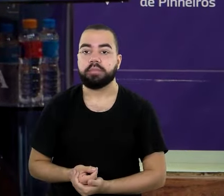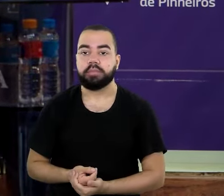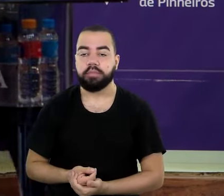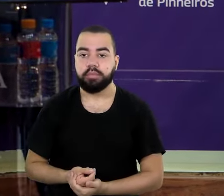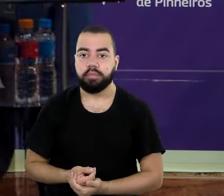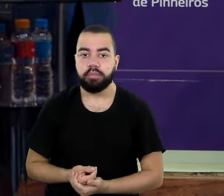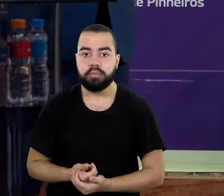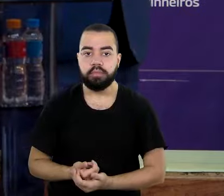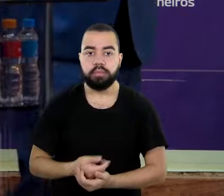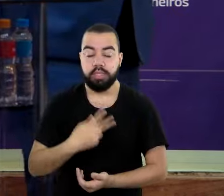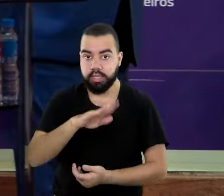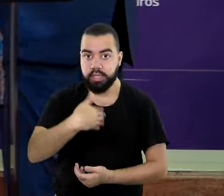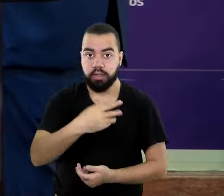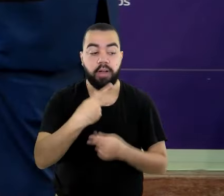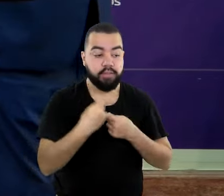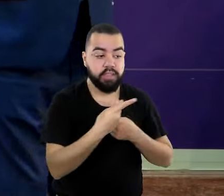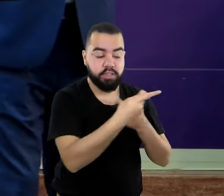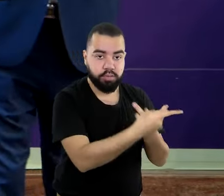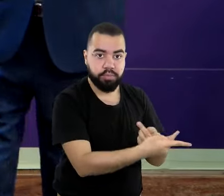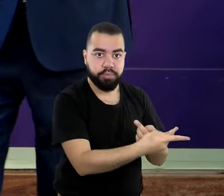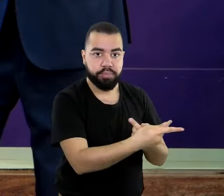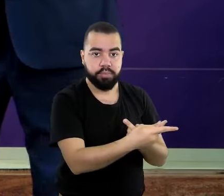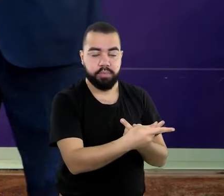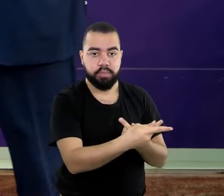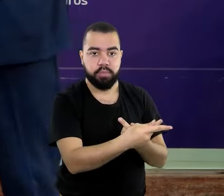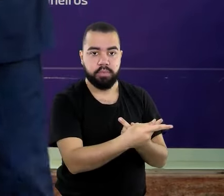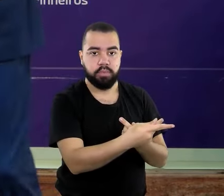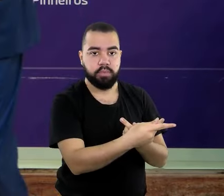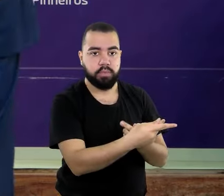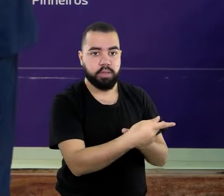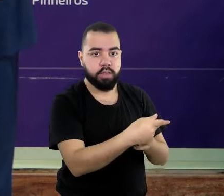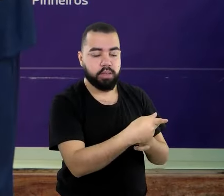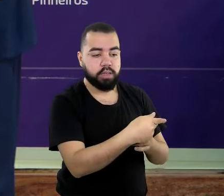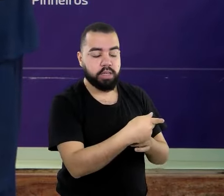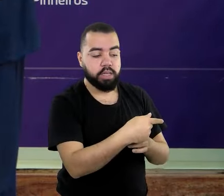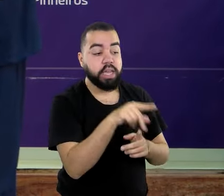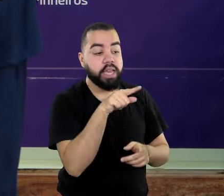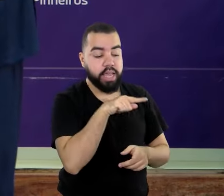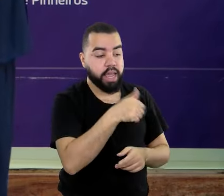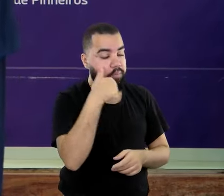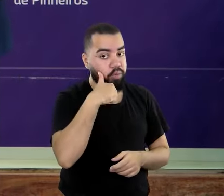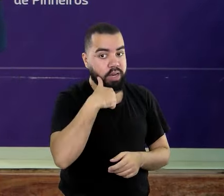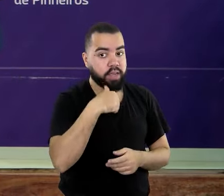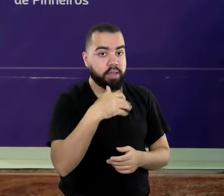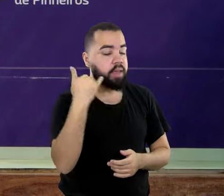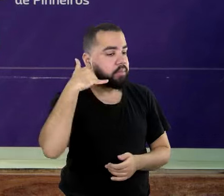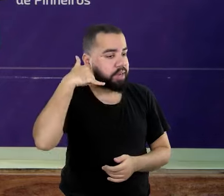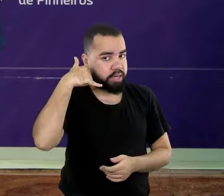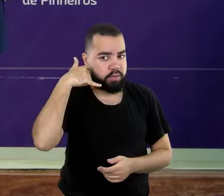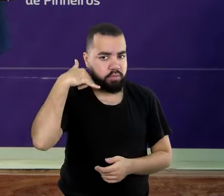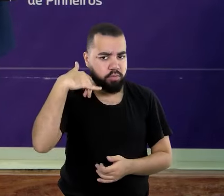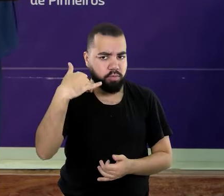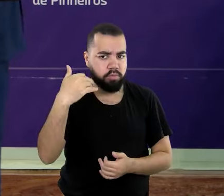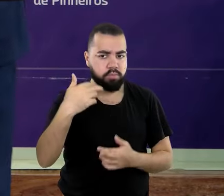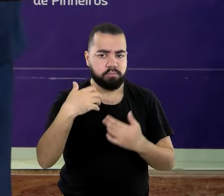결과를 나한테 전화하는 겁니다. E depois da visita, a evangelista me telefonou dando